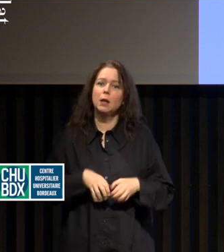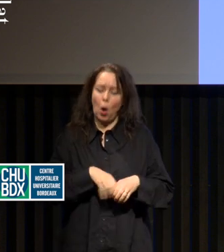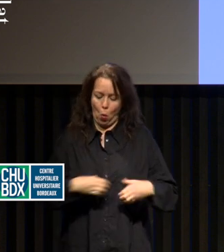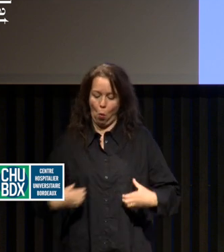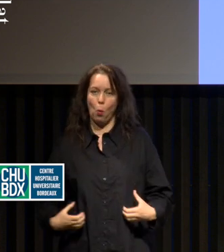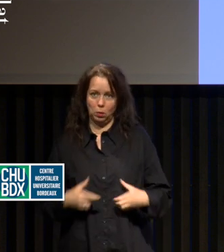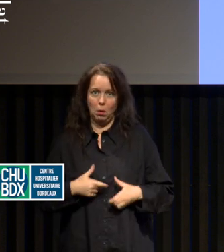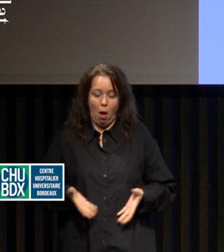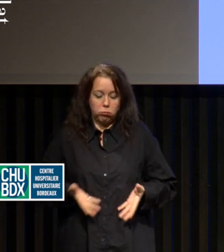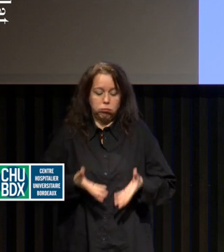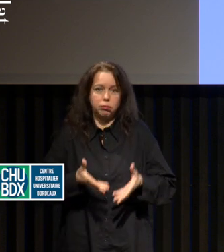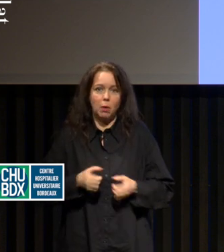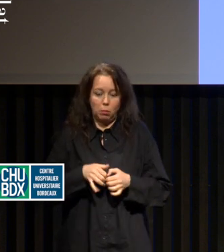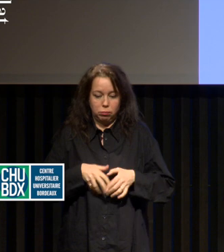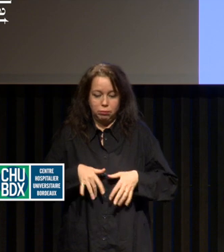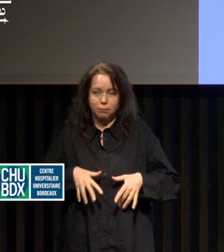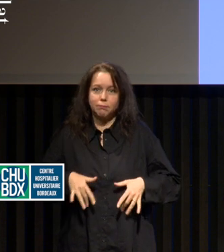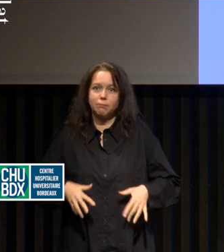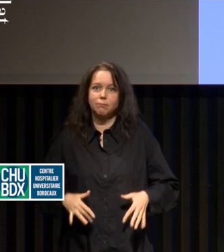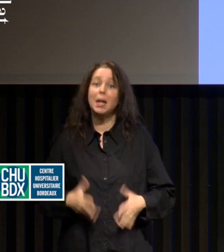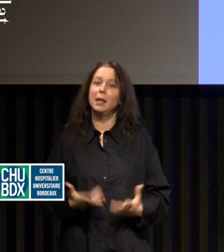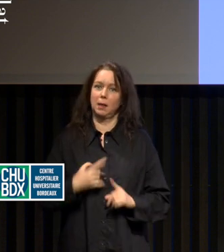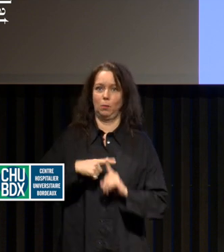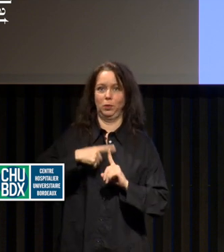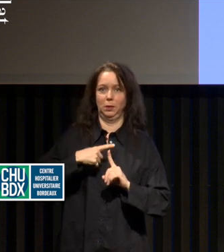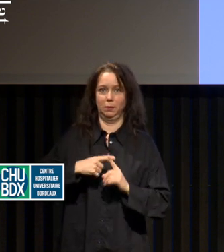et favoriser la prolifération de ces bactéries qui ont plutôt un effet bénéfique.